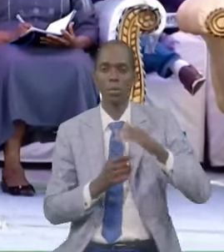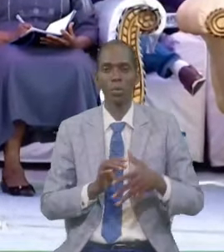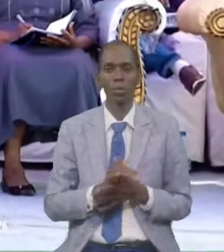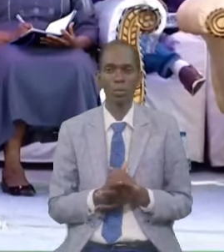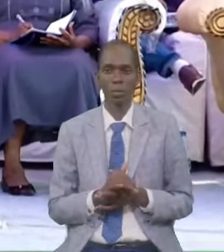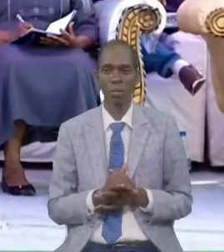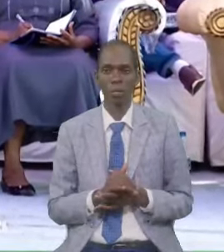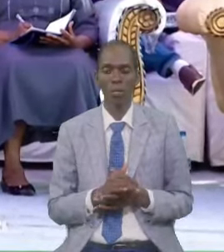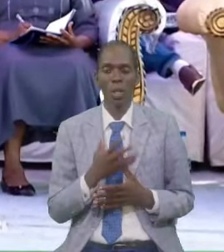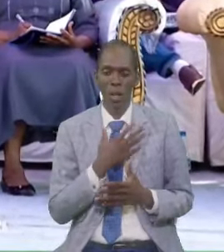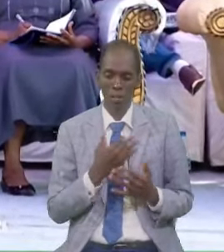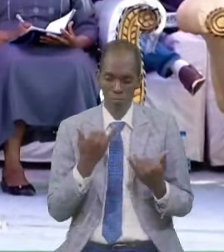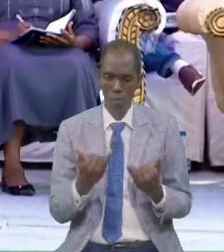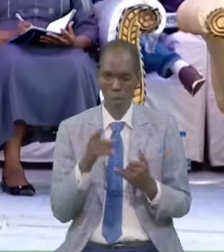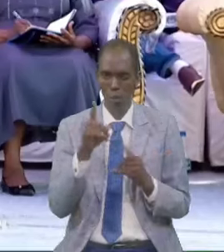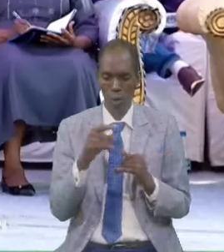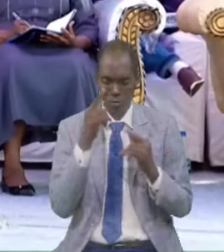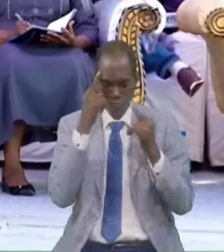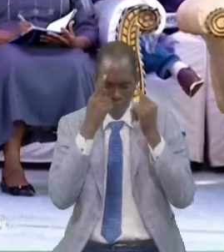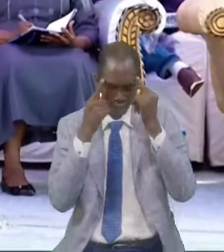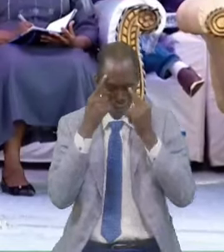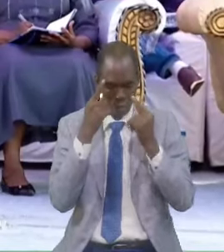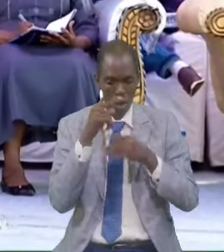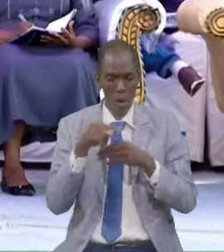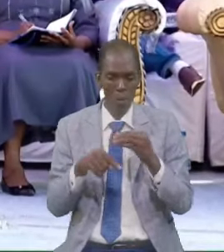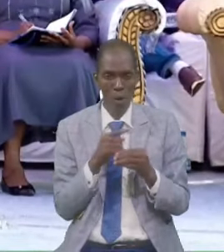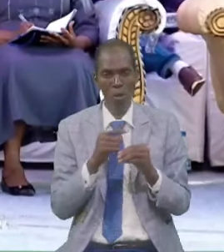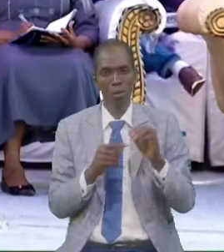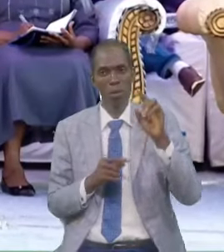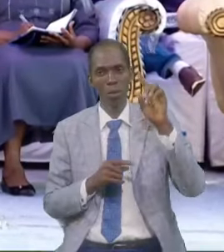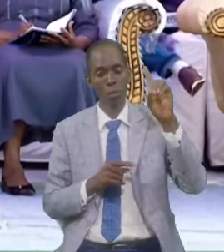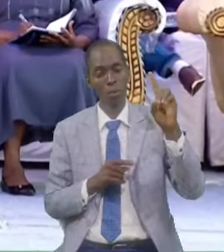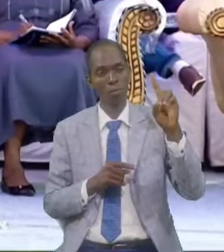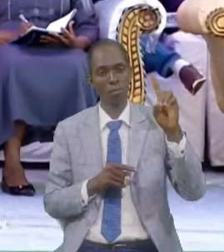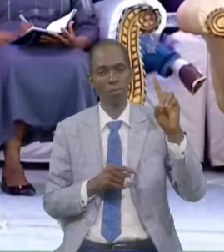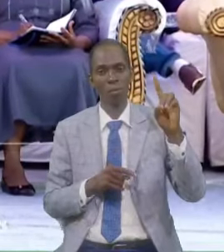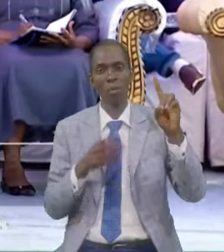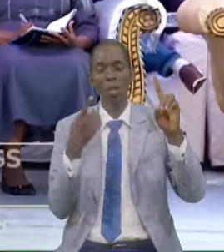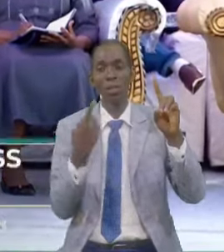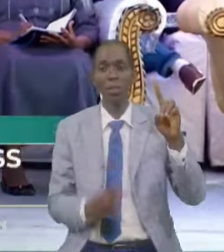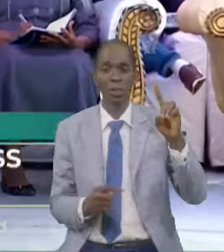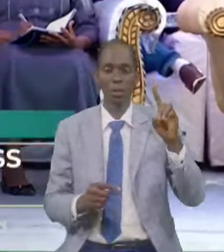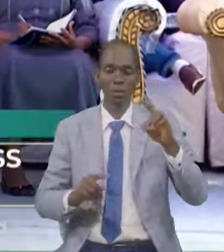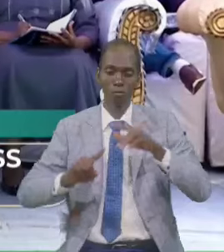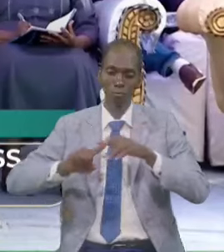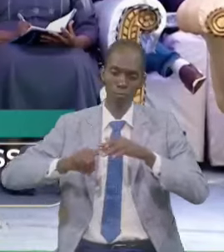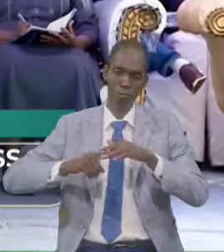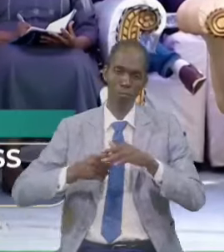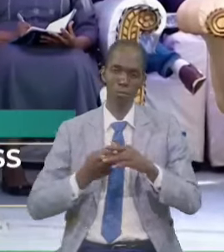అబౌట్ దెం, ఆ విధంగా మనం ధ్యానం చేస్తాం. నంబర్ 1 is the fundamental watchfulness. ఇప్పుడు